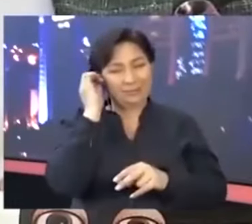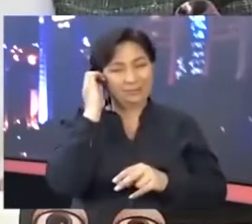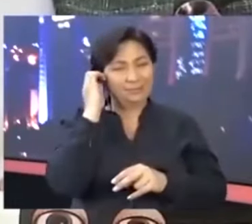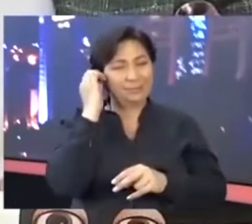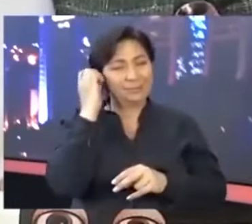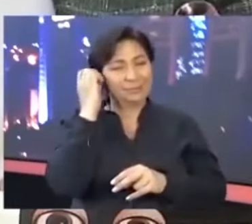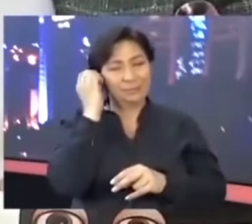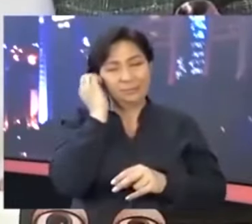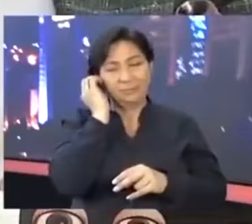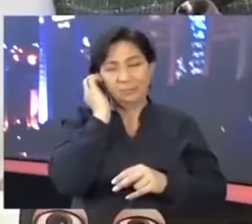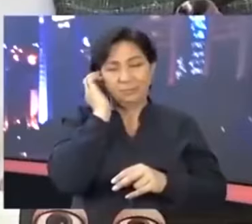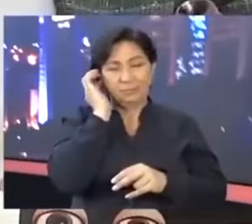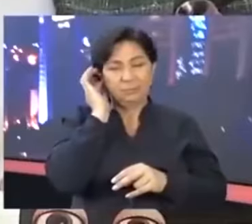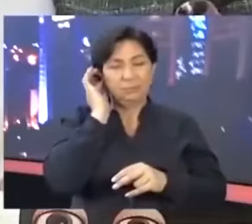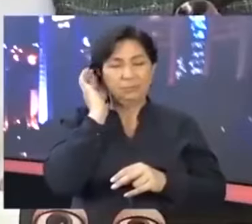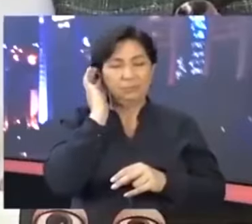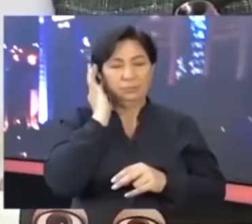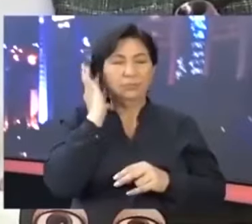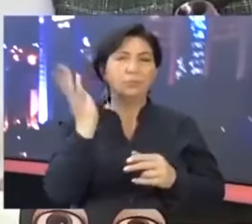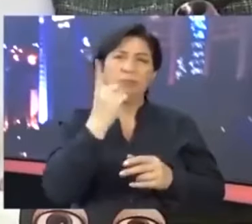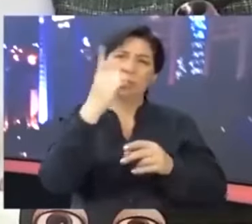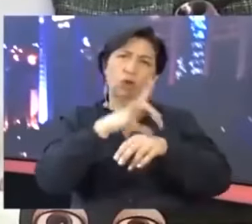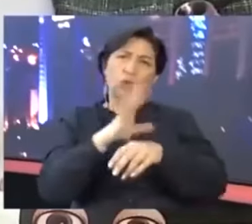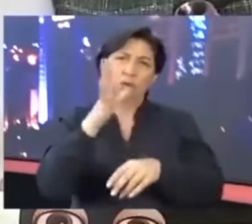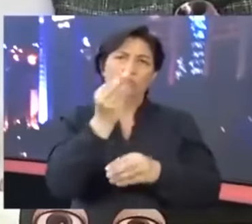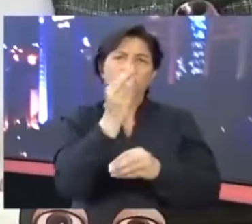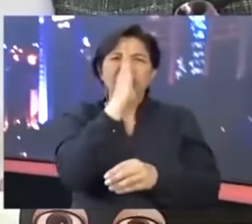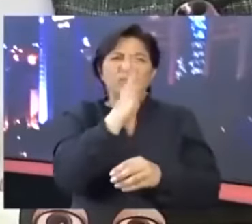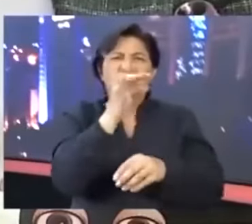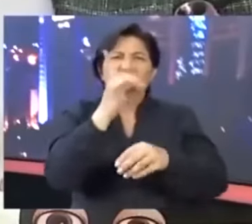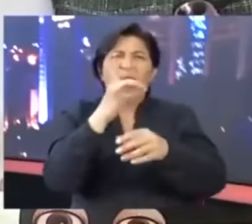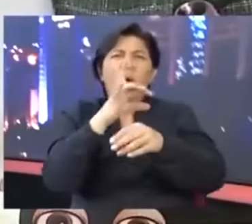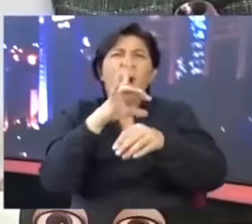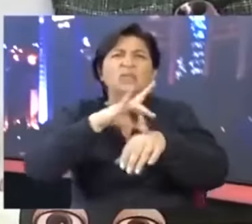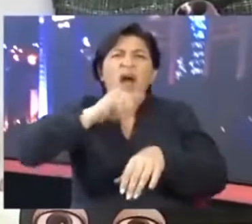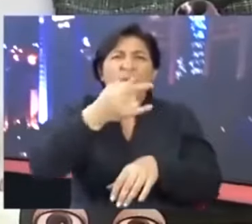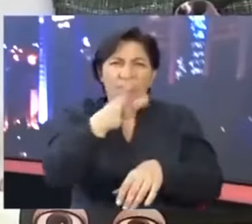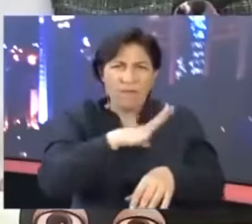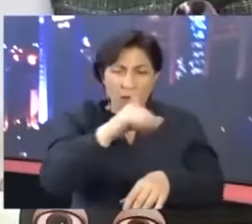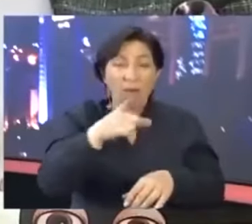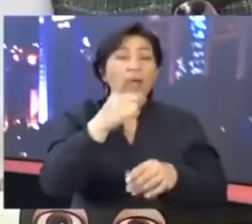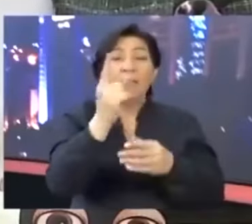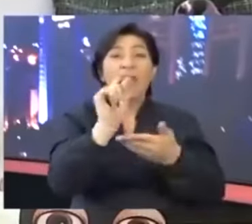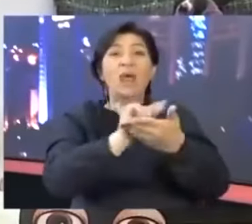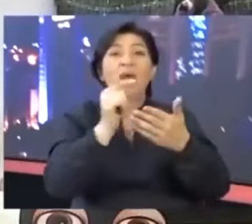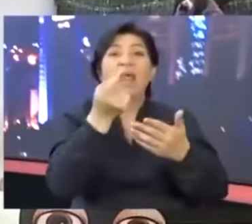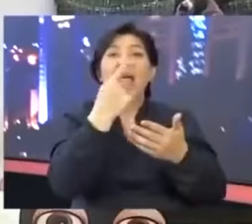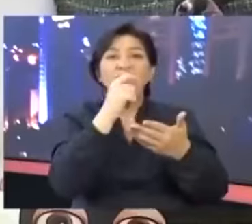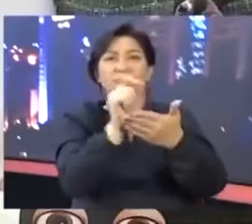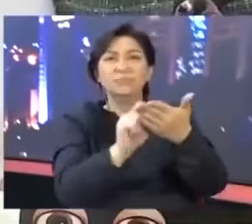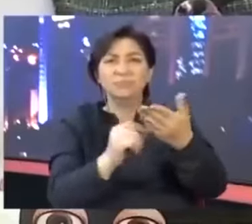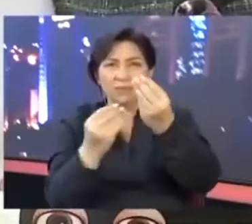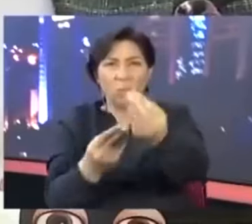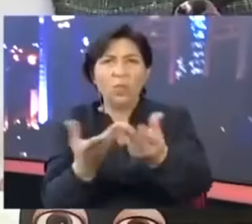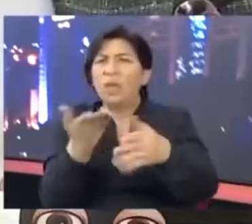Kuran mesela birisi bir doktora gittiniz Çok ciddi bir hastalığınız var size bir reçete veriyor Nedir yani Reçeteye yapacağınız